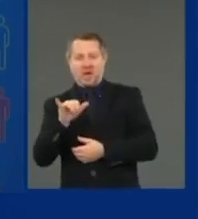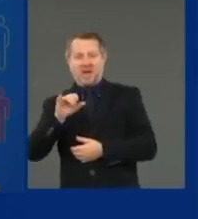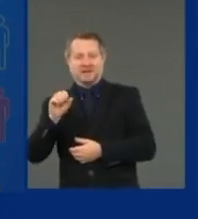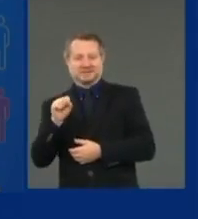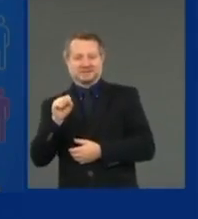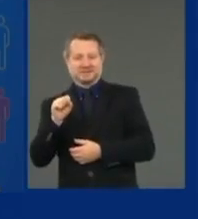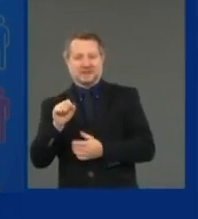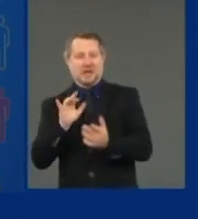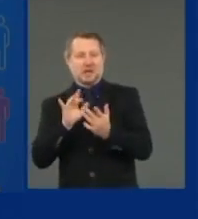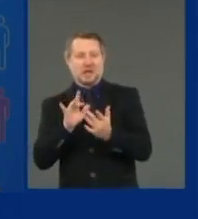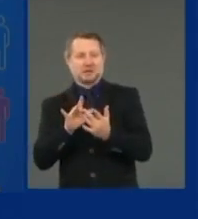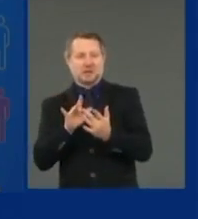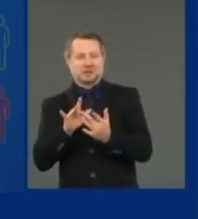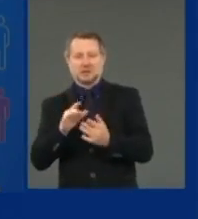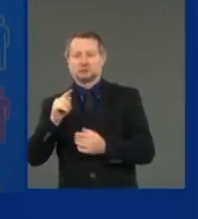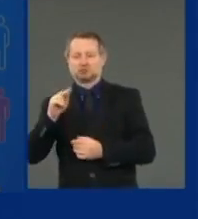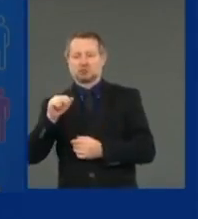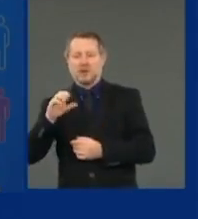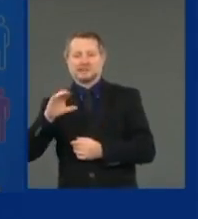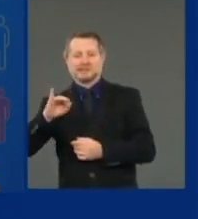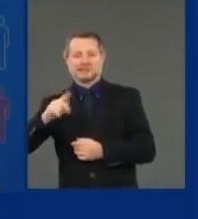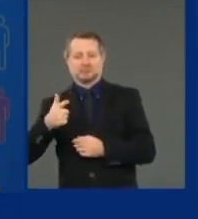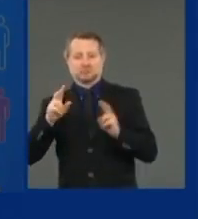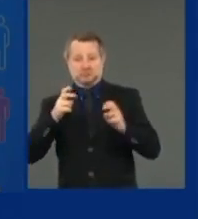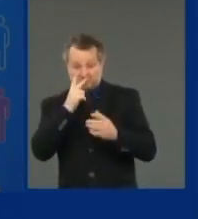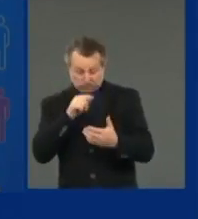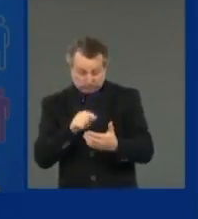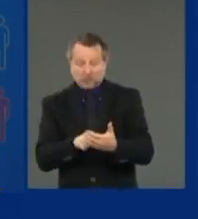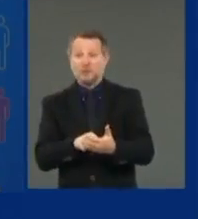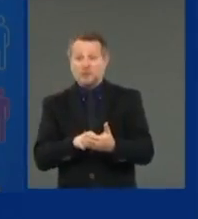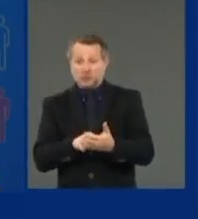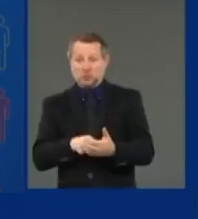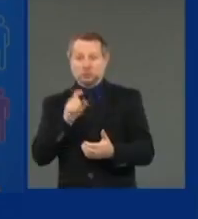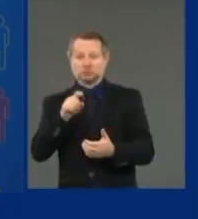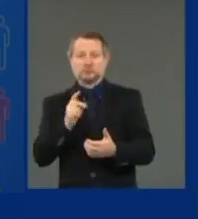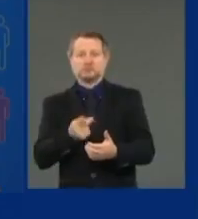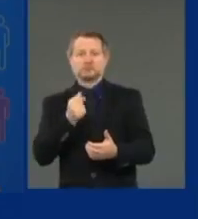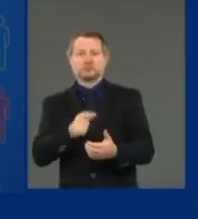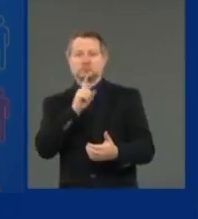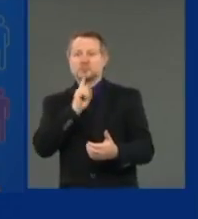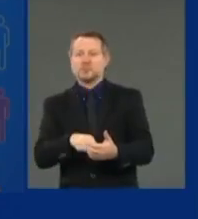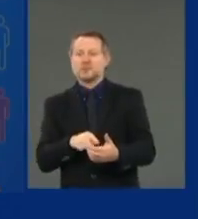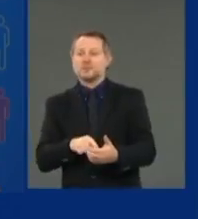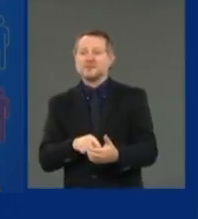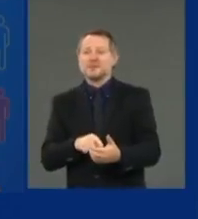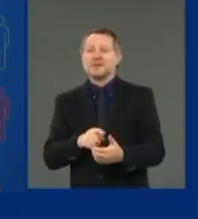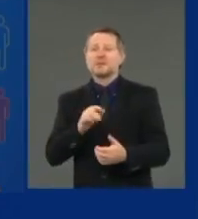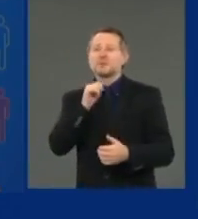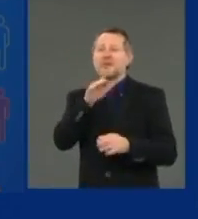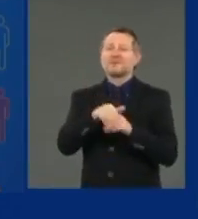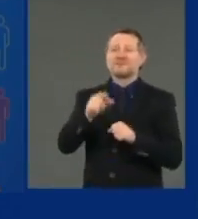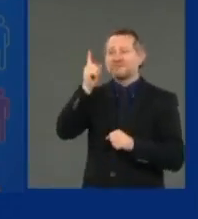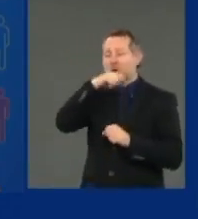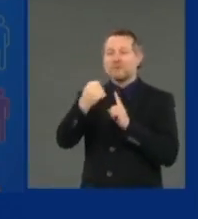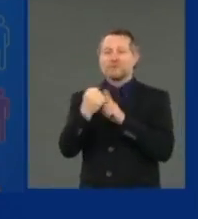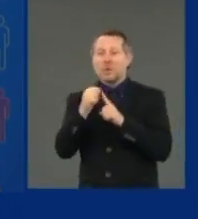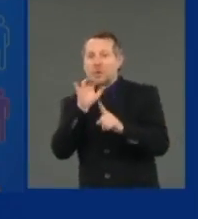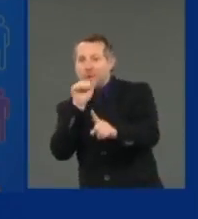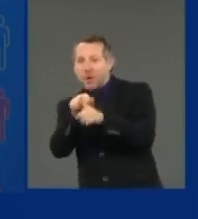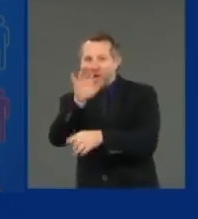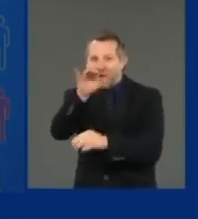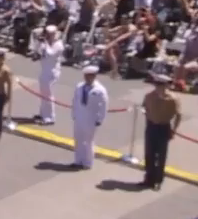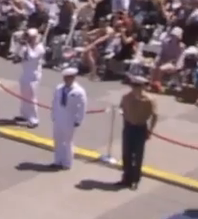相关电话时，手机来电会显示为 NYS Contact Tracing。库莫提醒，不要误以为是诈骗电话而挂